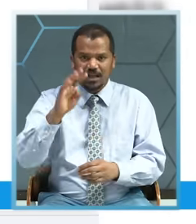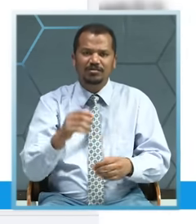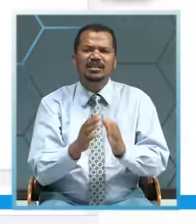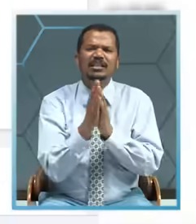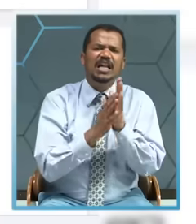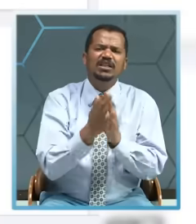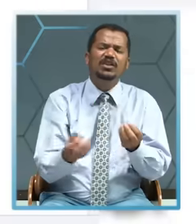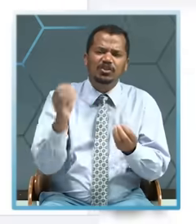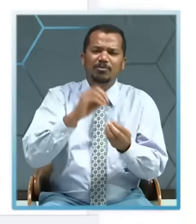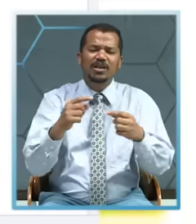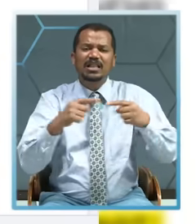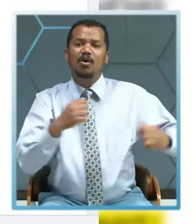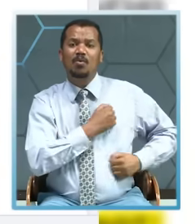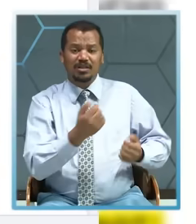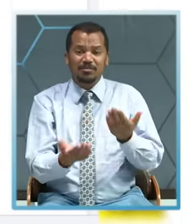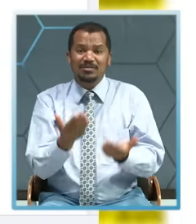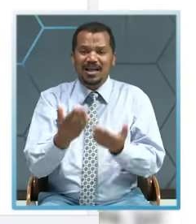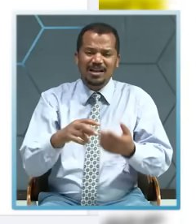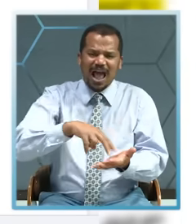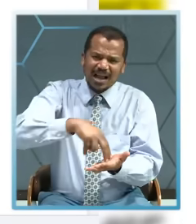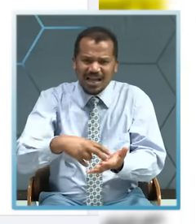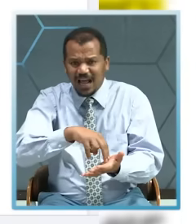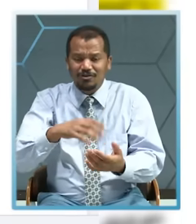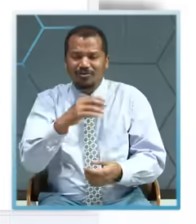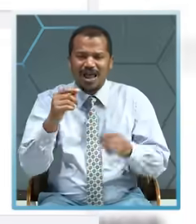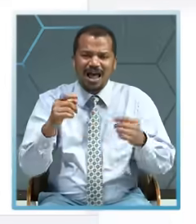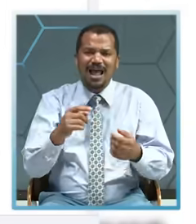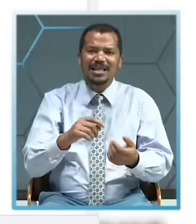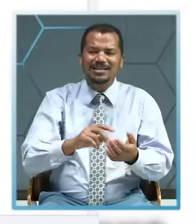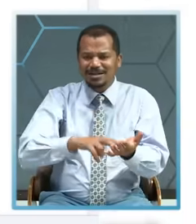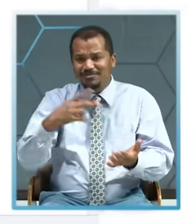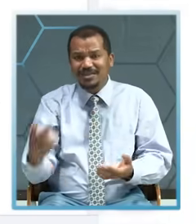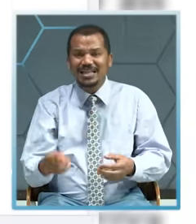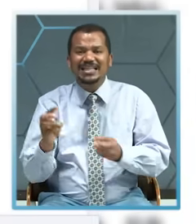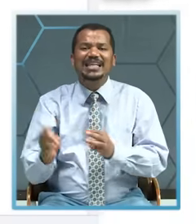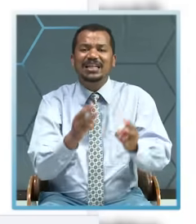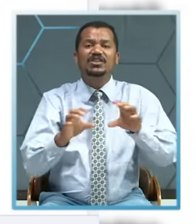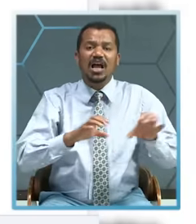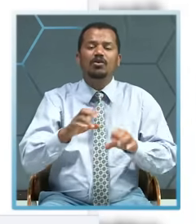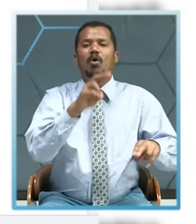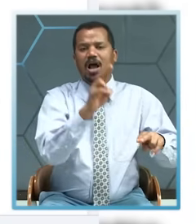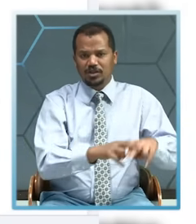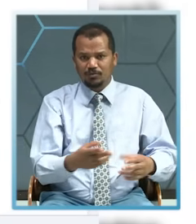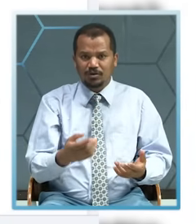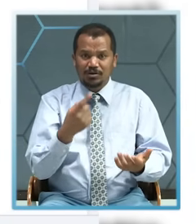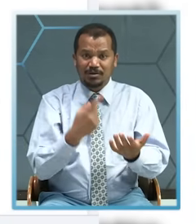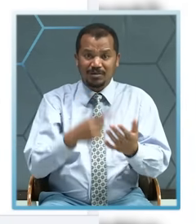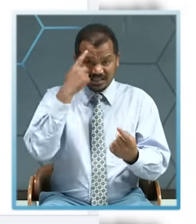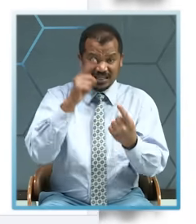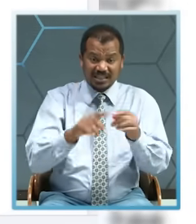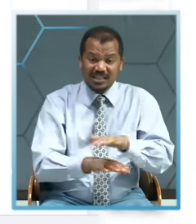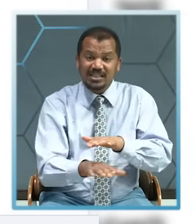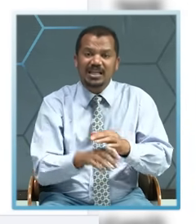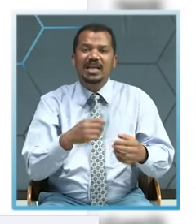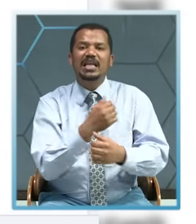4 ተነሳሽነትን ጨምሮ የጥላትን ወታደራዊ ሚዛን አንገዳግዶ ወይም አዛብቶ የሚነድ ስትራቴጂ አድርጎ አስቀምጧል።